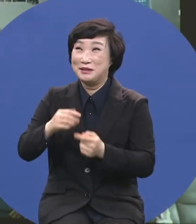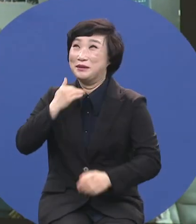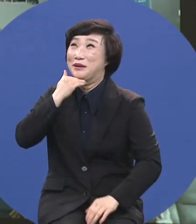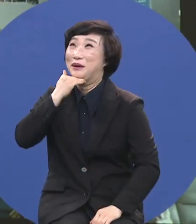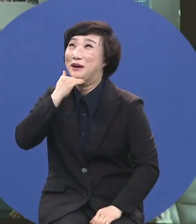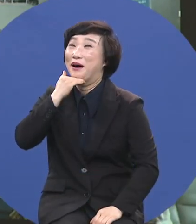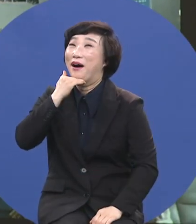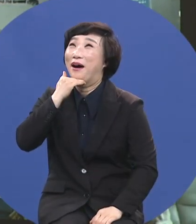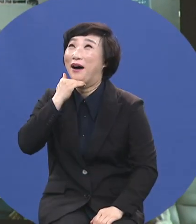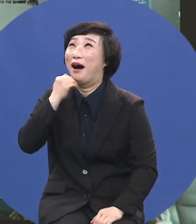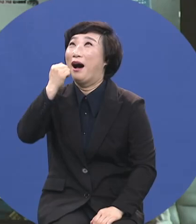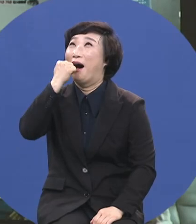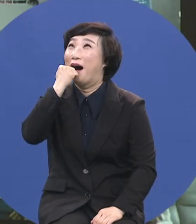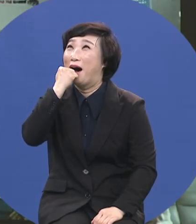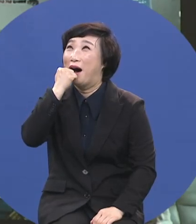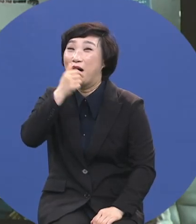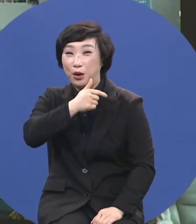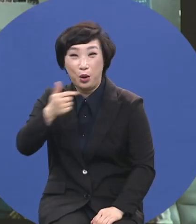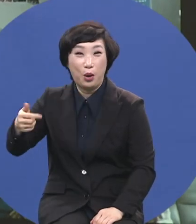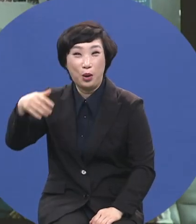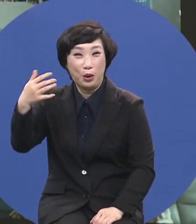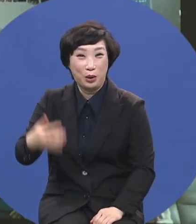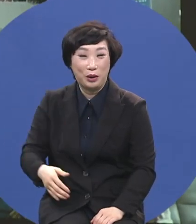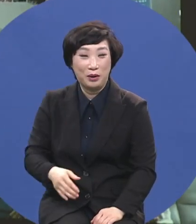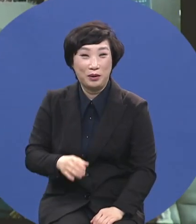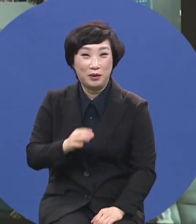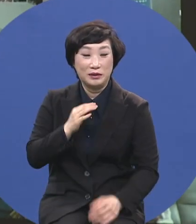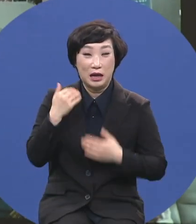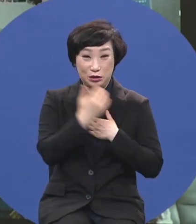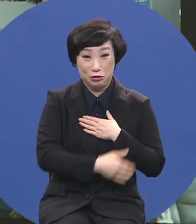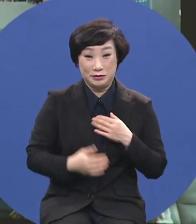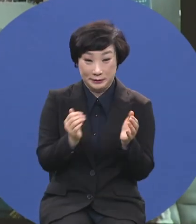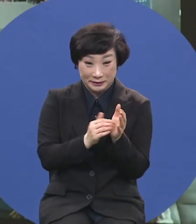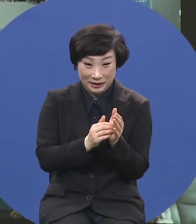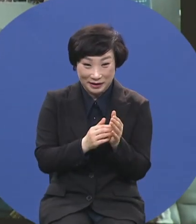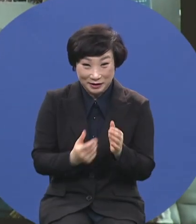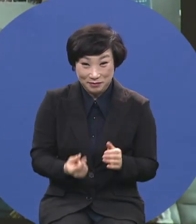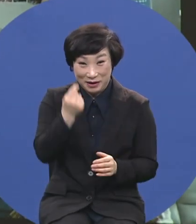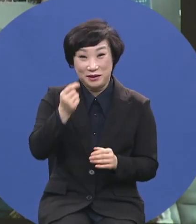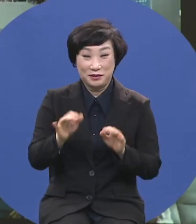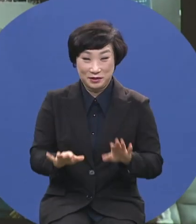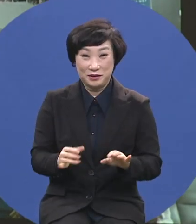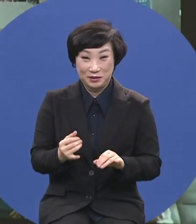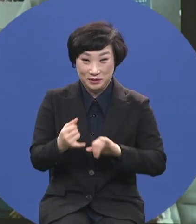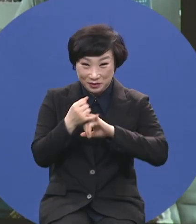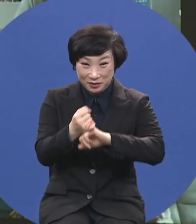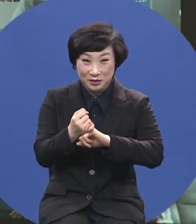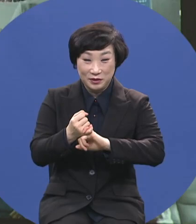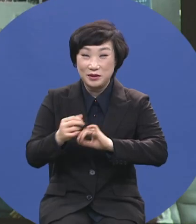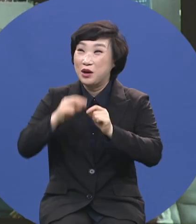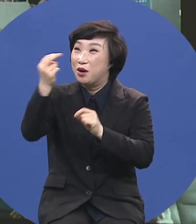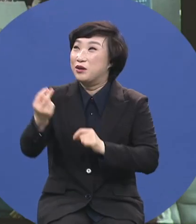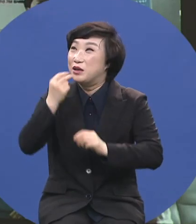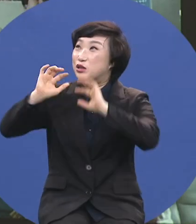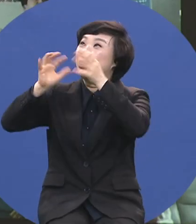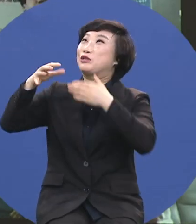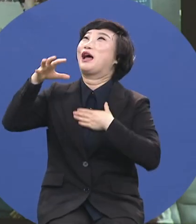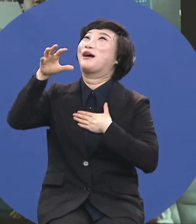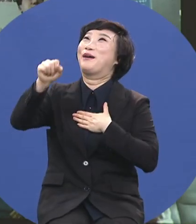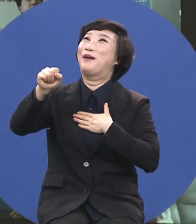기다림이 엄청납니다. 나는 육신이 끝나면 반드시 영생과 천국이 내